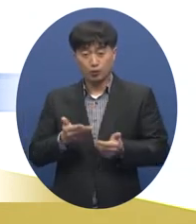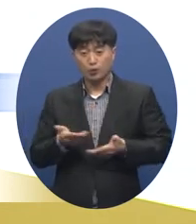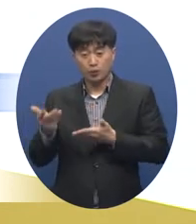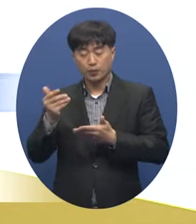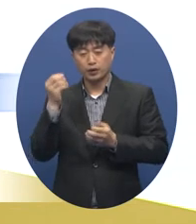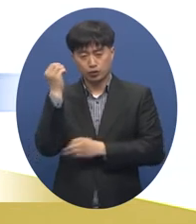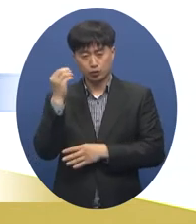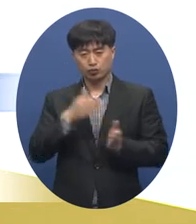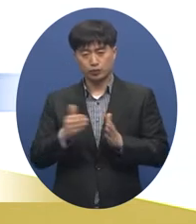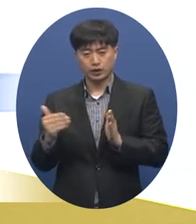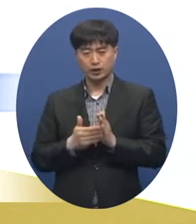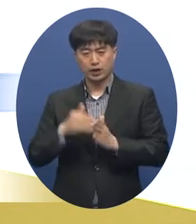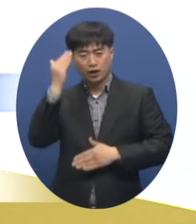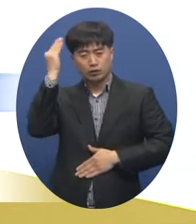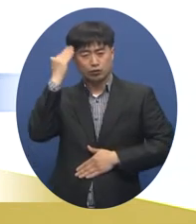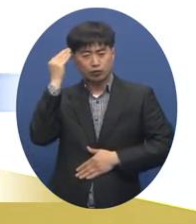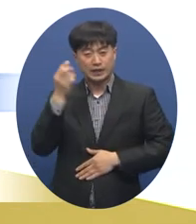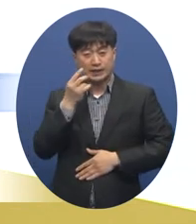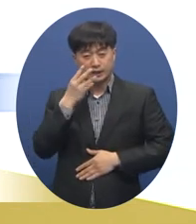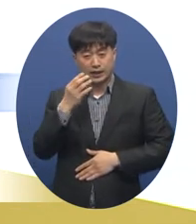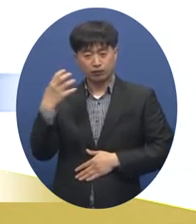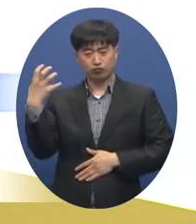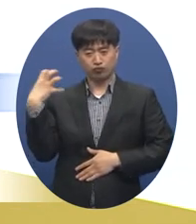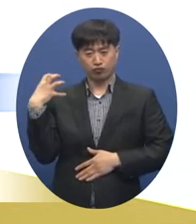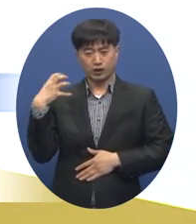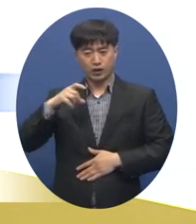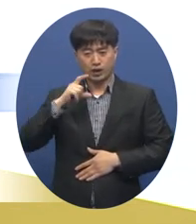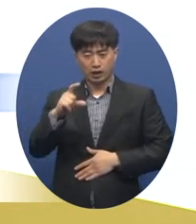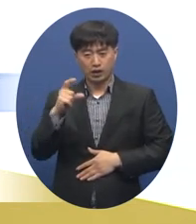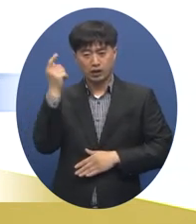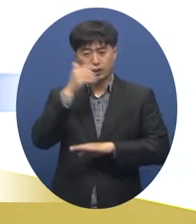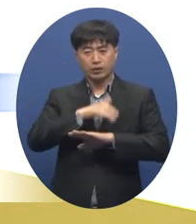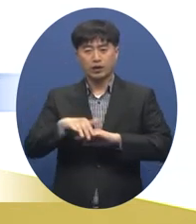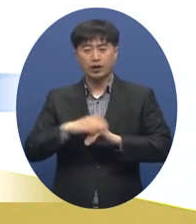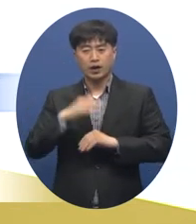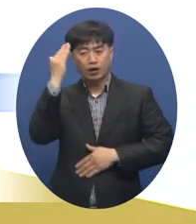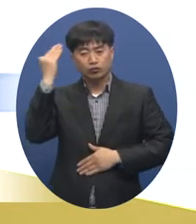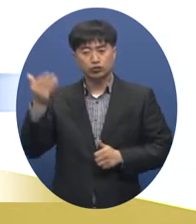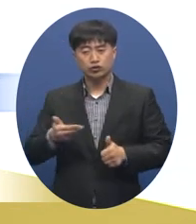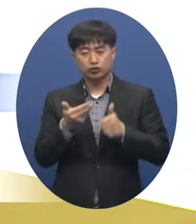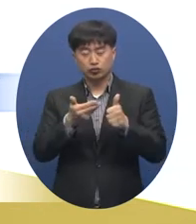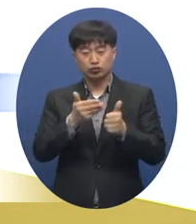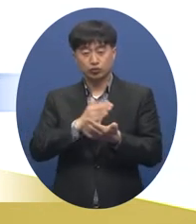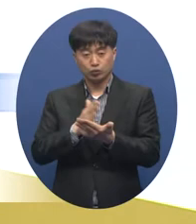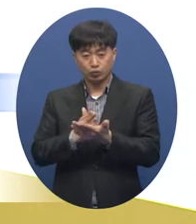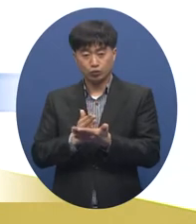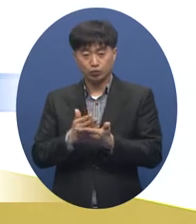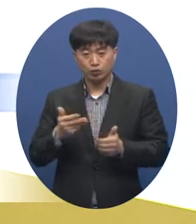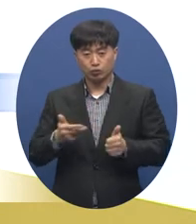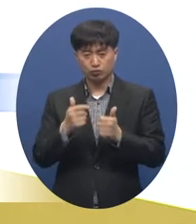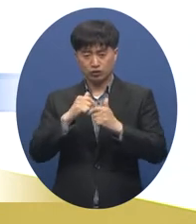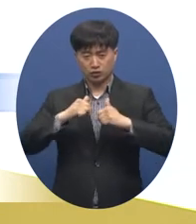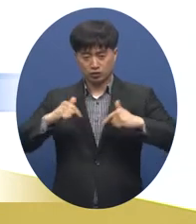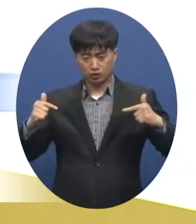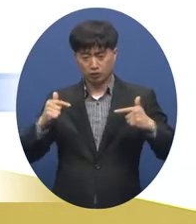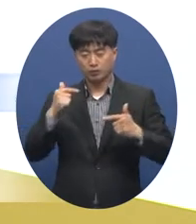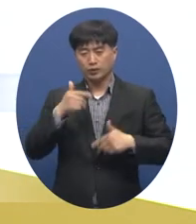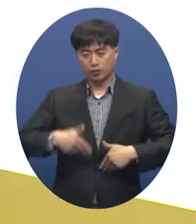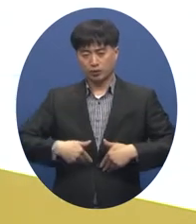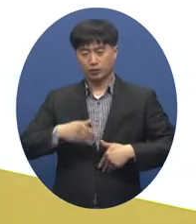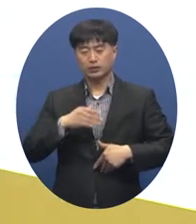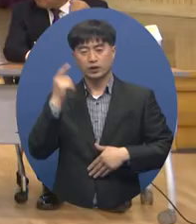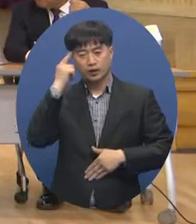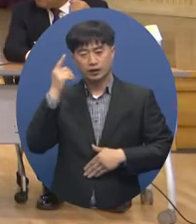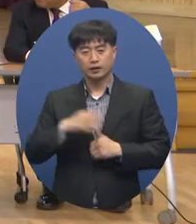기반을 마련하였습니다. 우리나라의 종자 주권 강화를 할 예정이고 국내 육성 품종의 재배 확대가 반드시